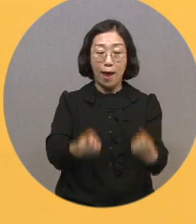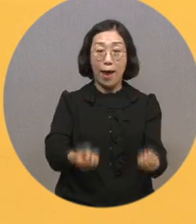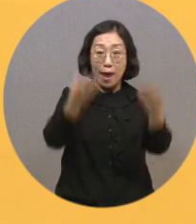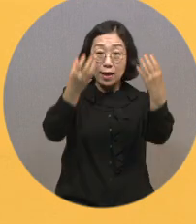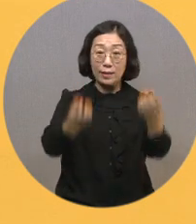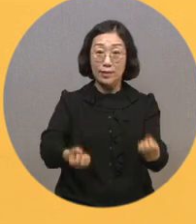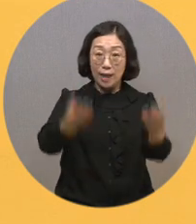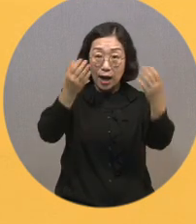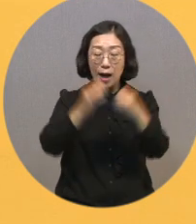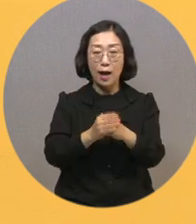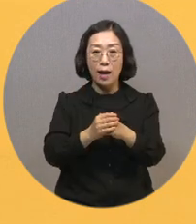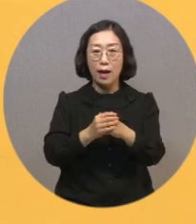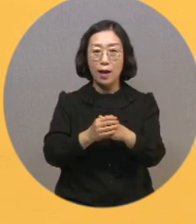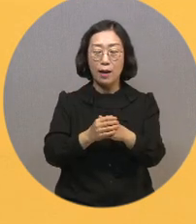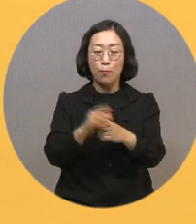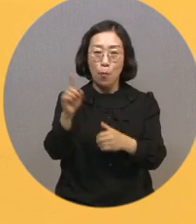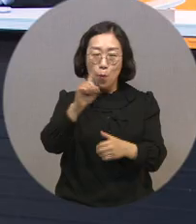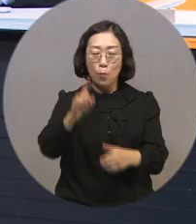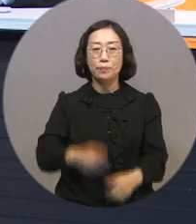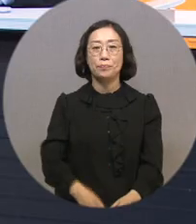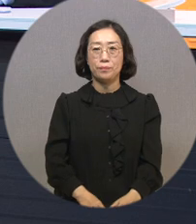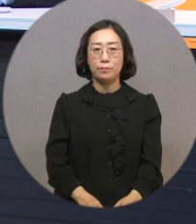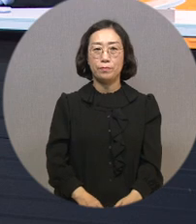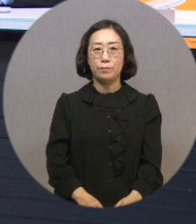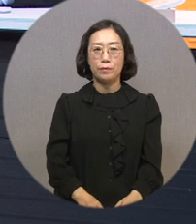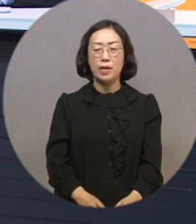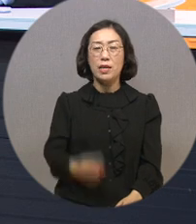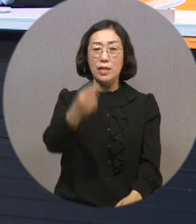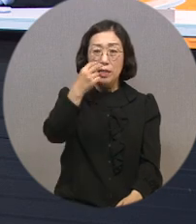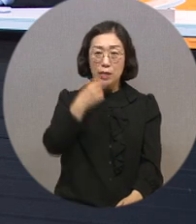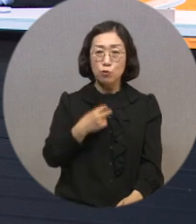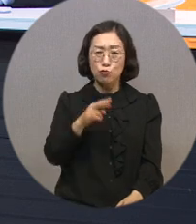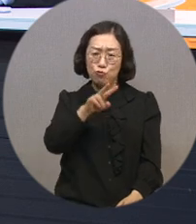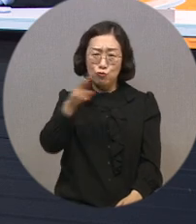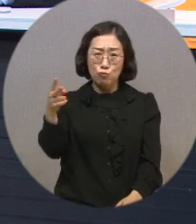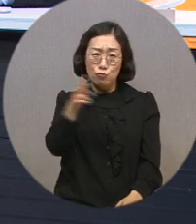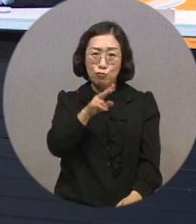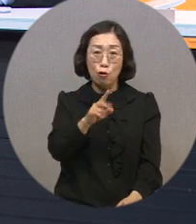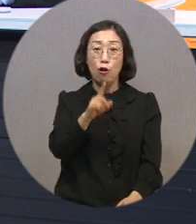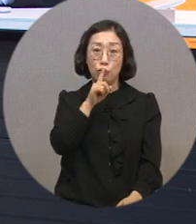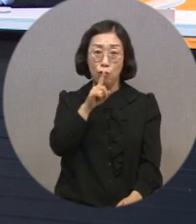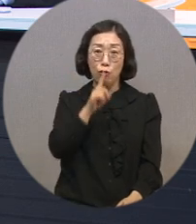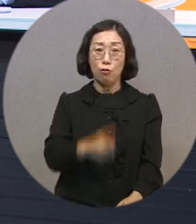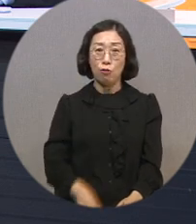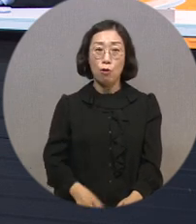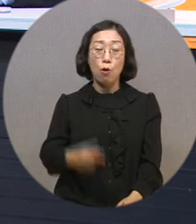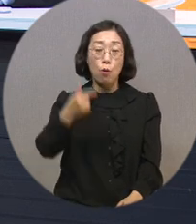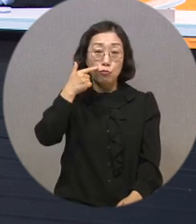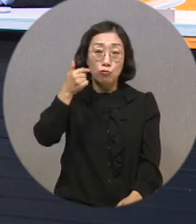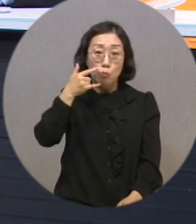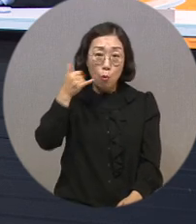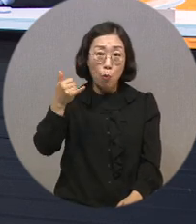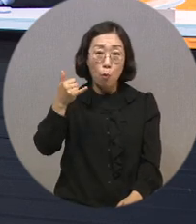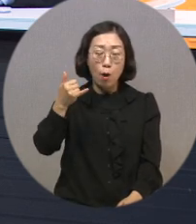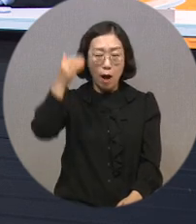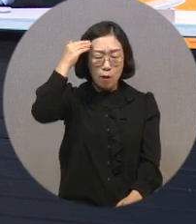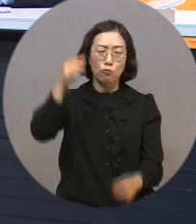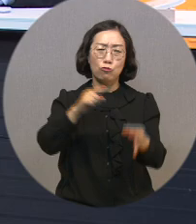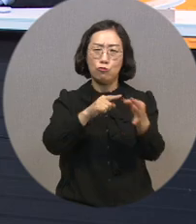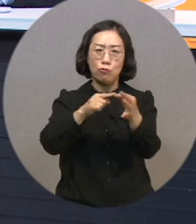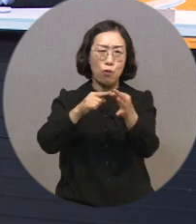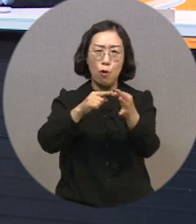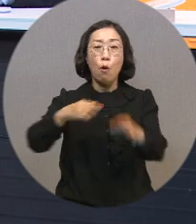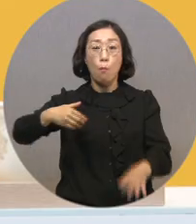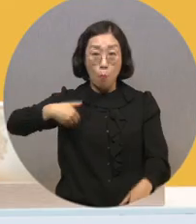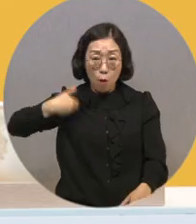등도 어떤 게 있는지 궁금합니다. 이중 언어가 되겠는데 이게 결국은 그 부모들은 우리 한글을 모르잖아요, 그렇죠? 예.